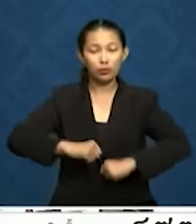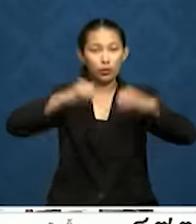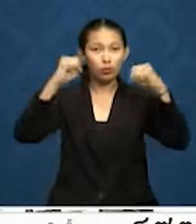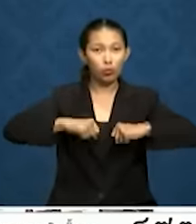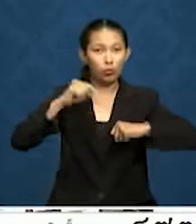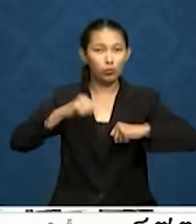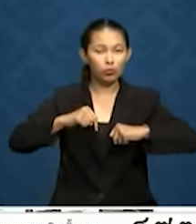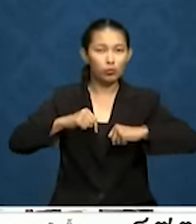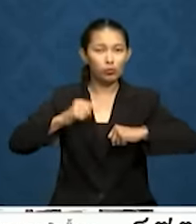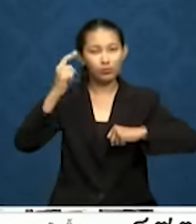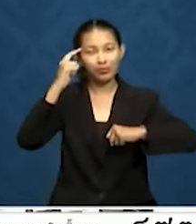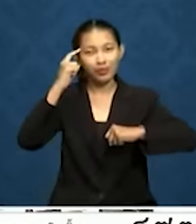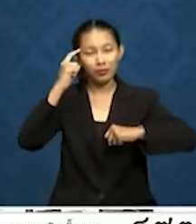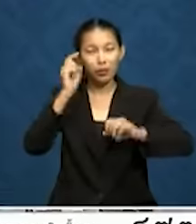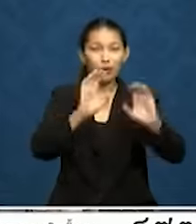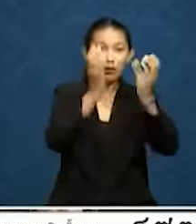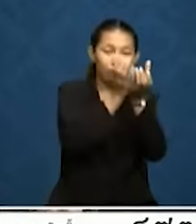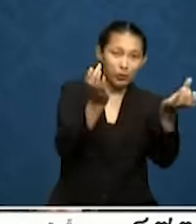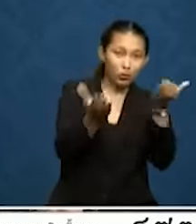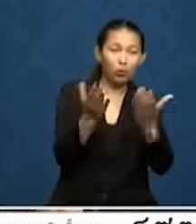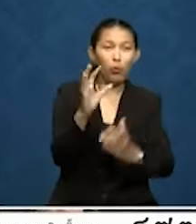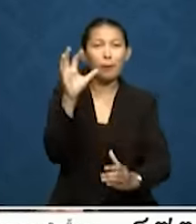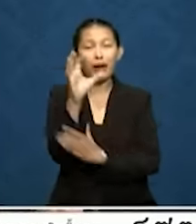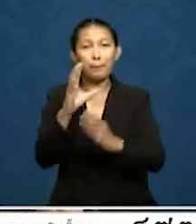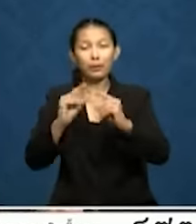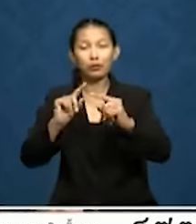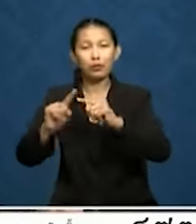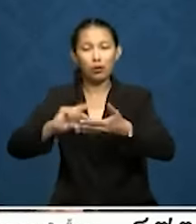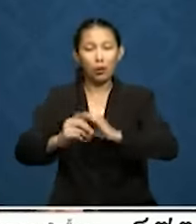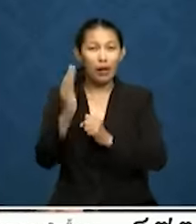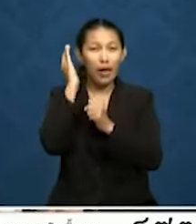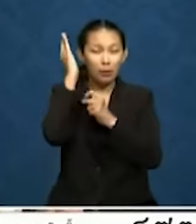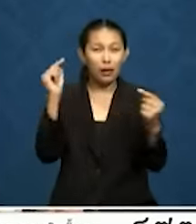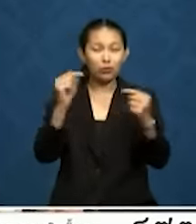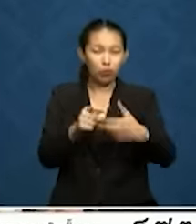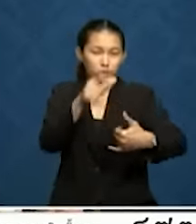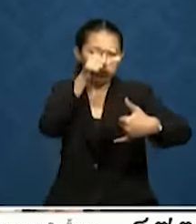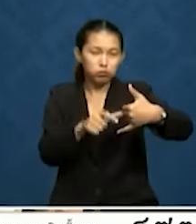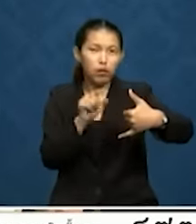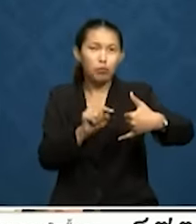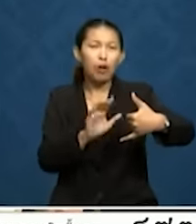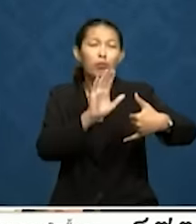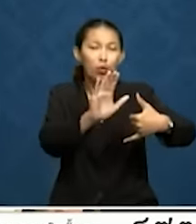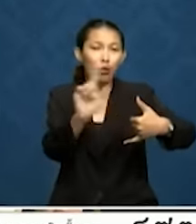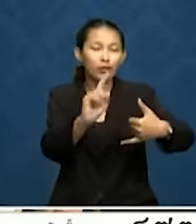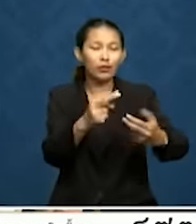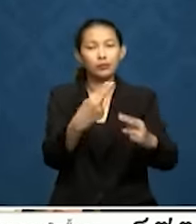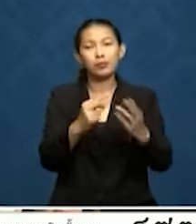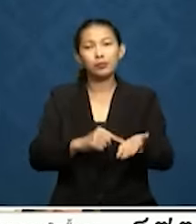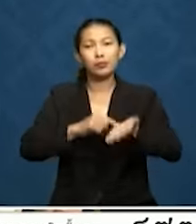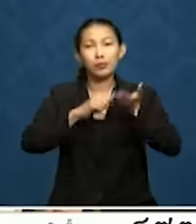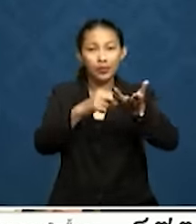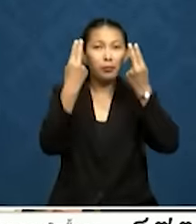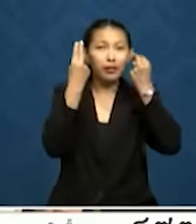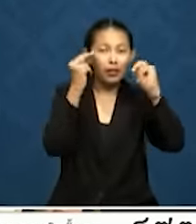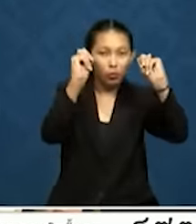เนี่ยไม่ว่าในรัฐธรรมนูญหรือข้อบังคับเนี่ยไม่มีการอภิปรายเรื่องคุณสมบัติของผู้เสนอตัวเป็นนายกรัฐมน